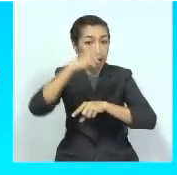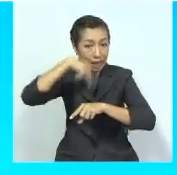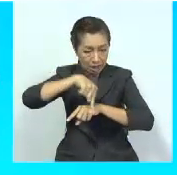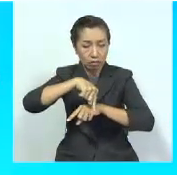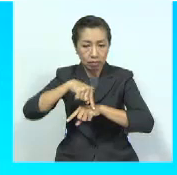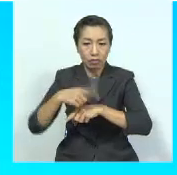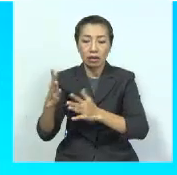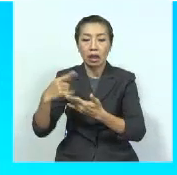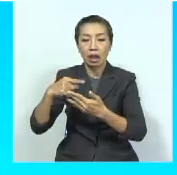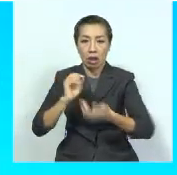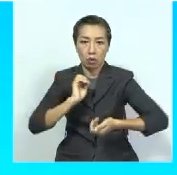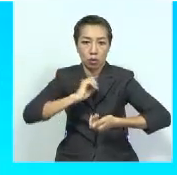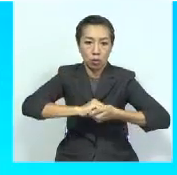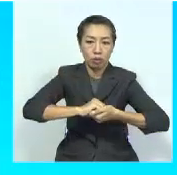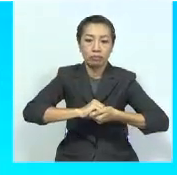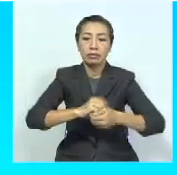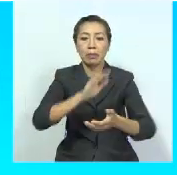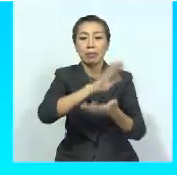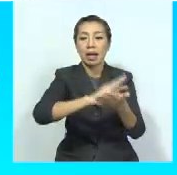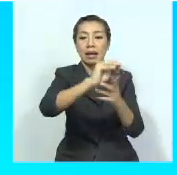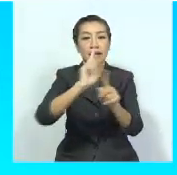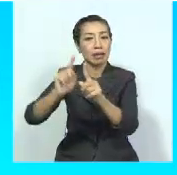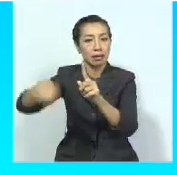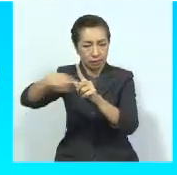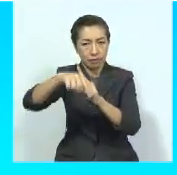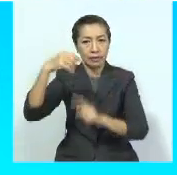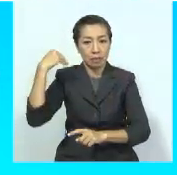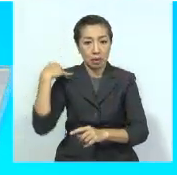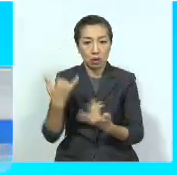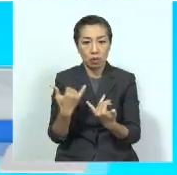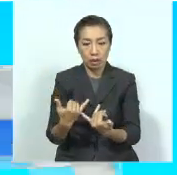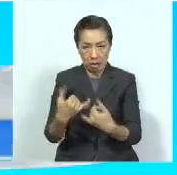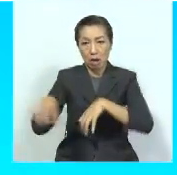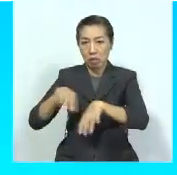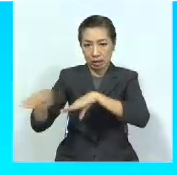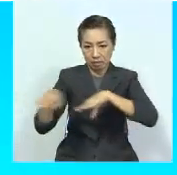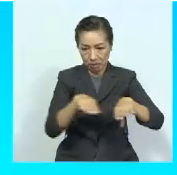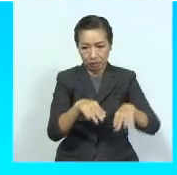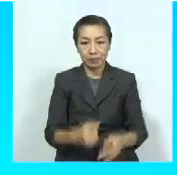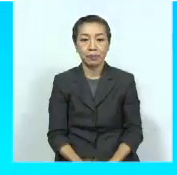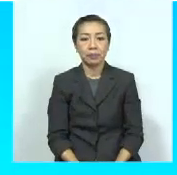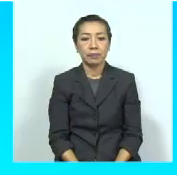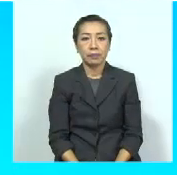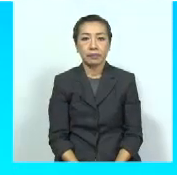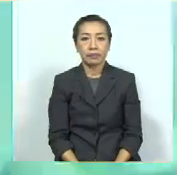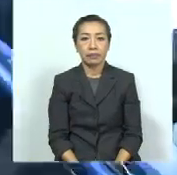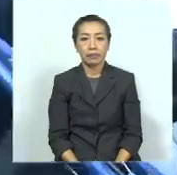นะรวมกับในทุกวิเลยที่วันนี้เป็นการเตรียมความพร้อม